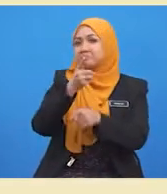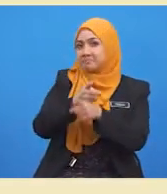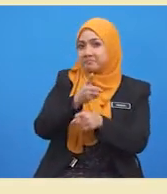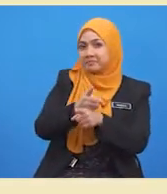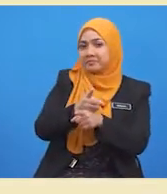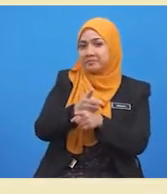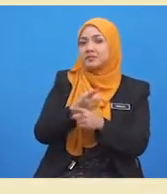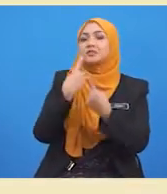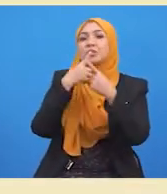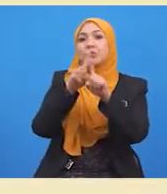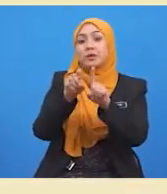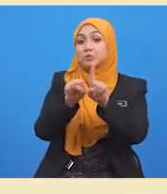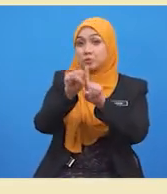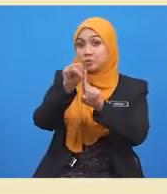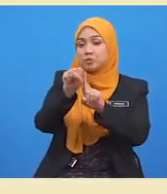melalui